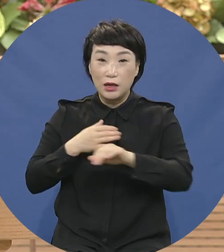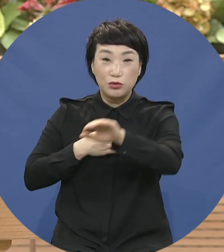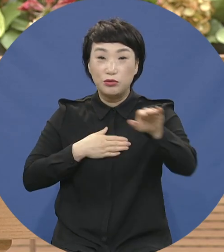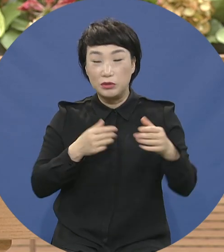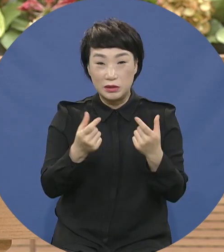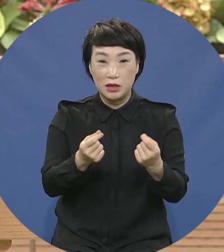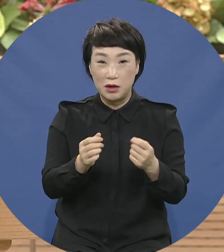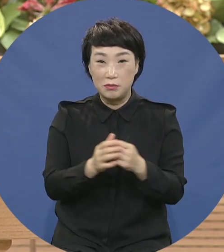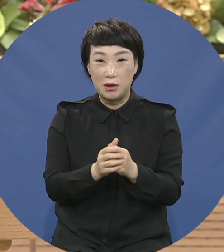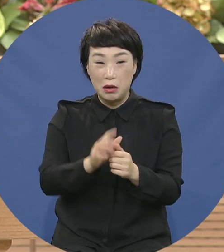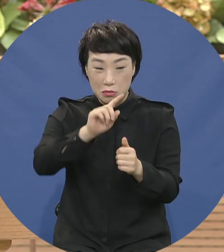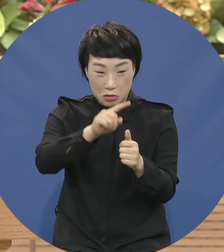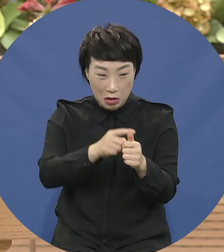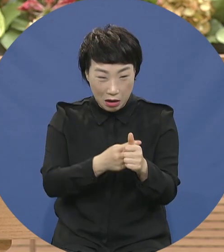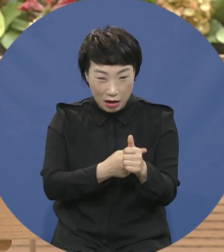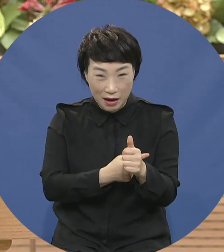인간처럼